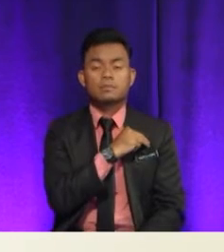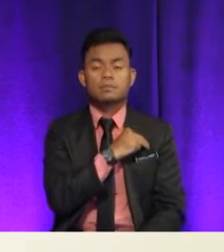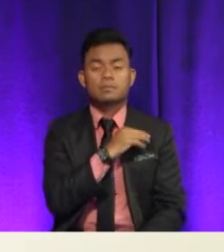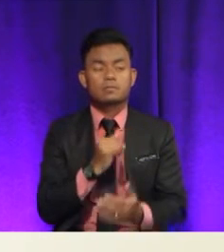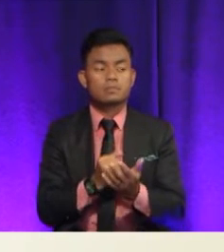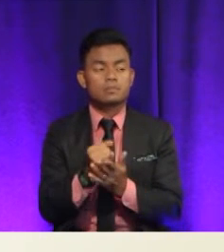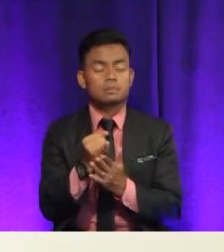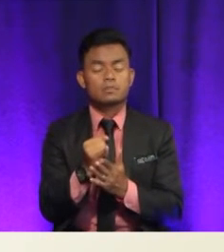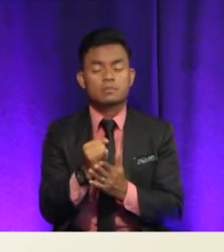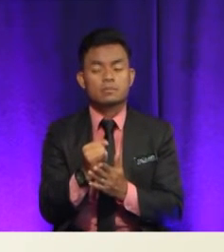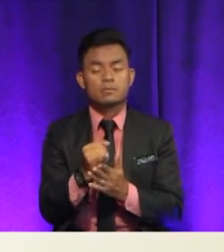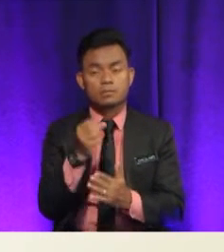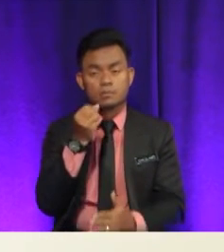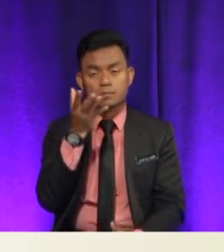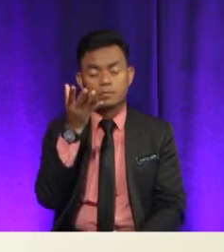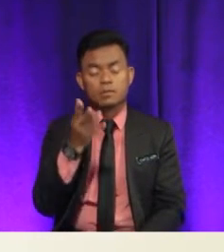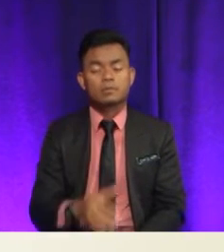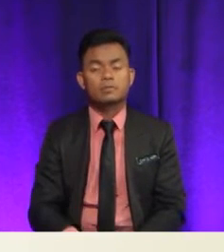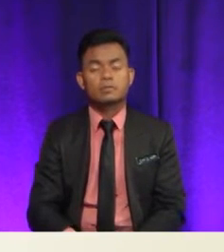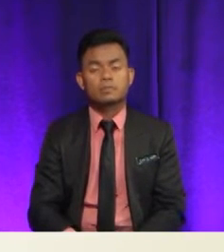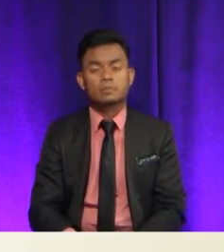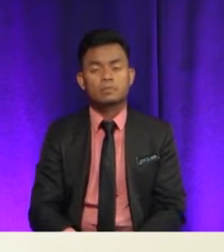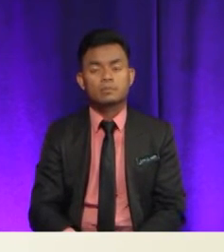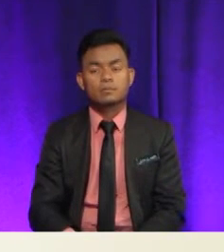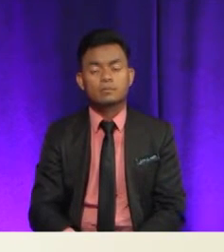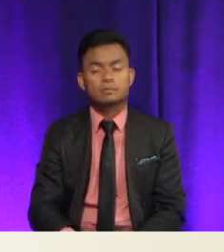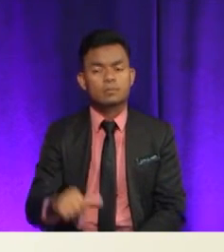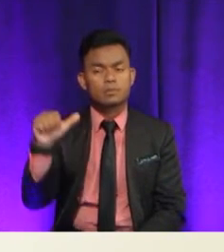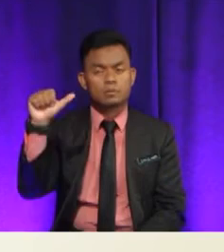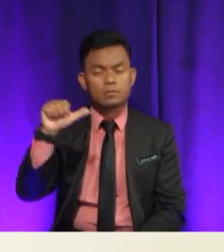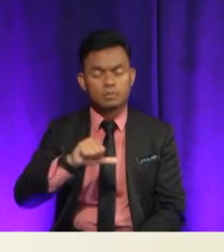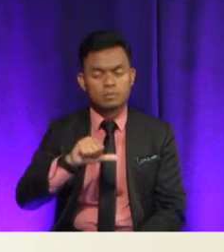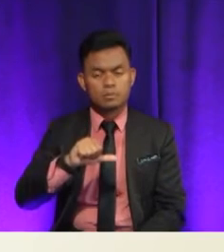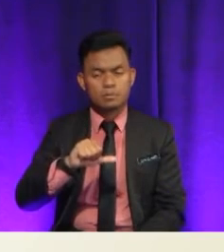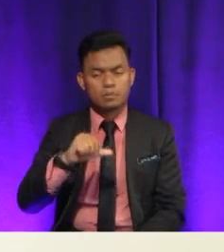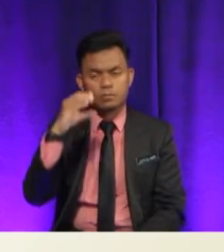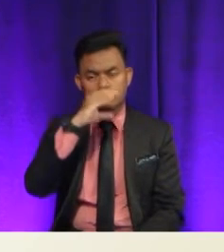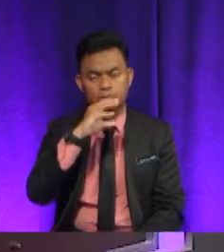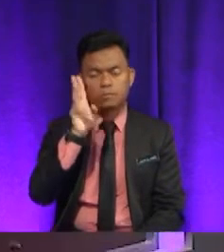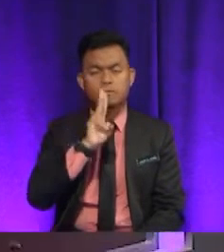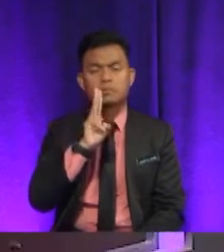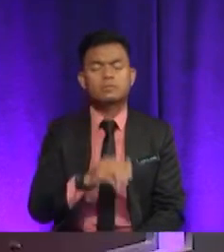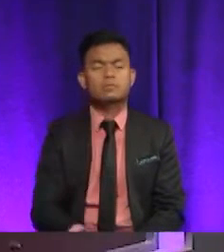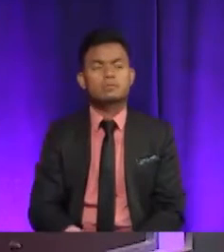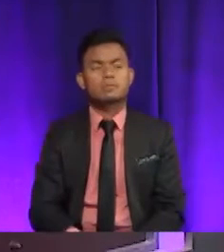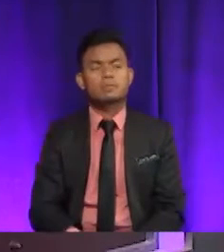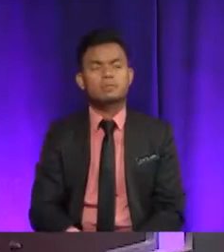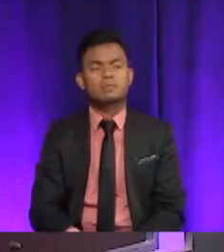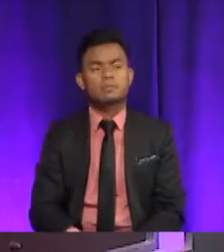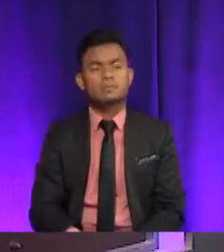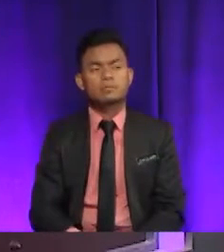mereka gagal mencarikan air Oke di sekitar kawasan hutan tersebut Oke ini